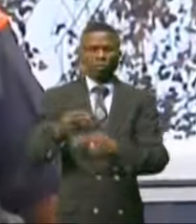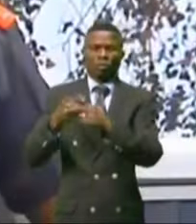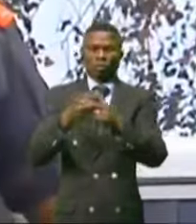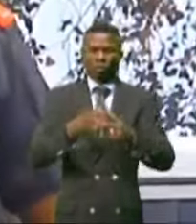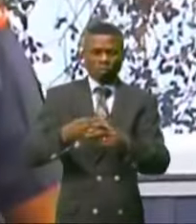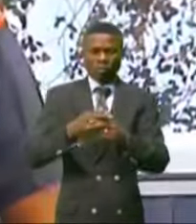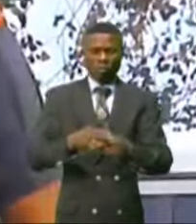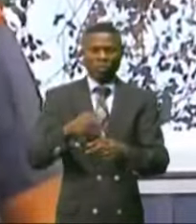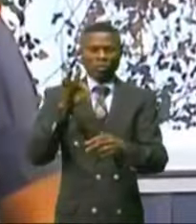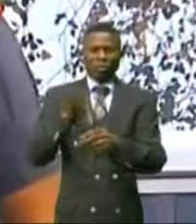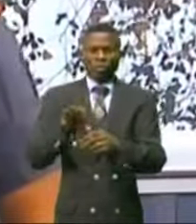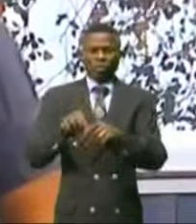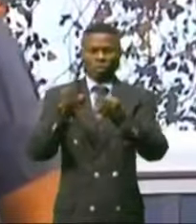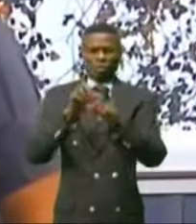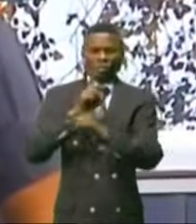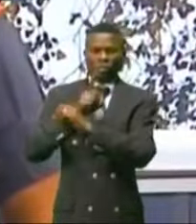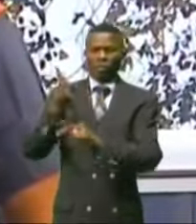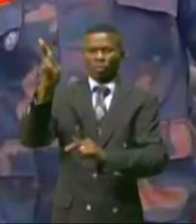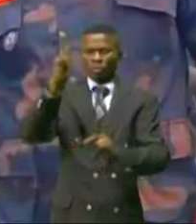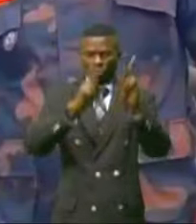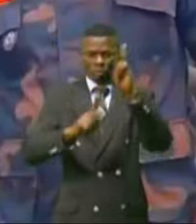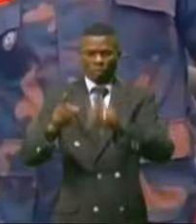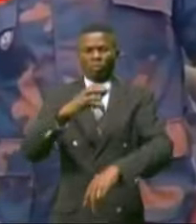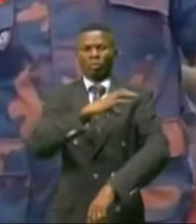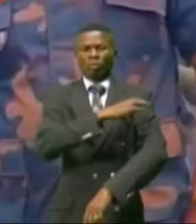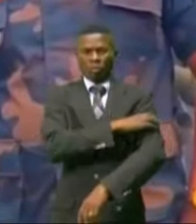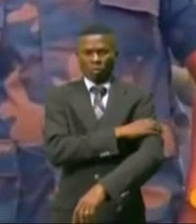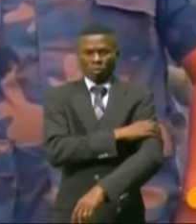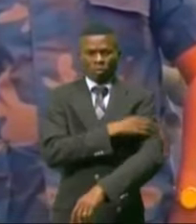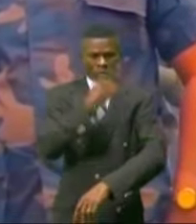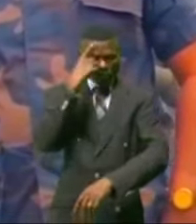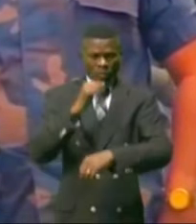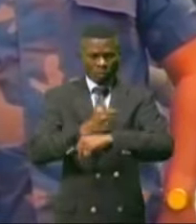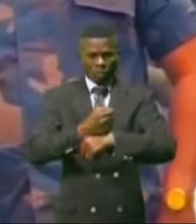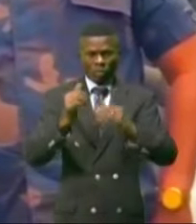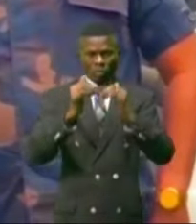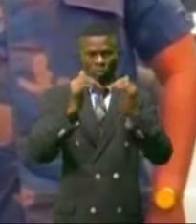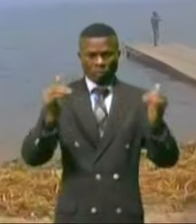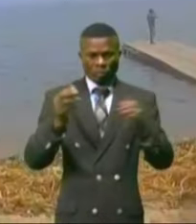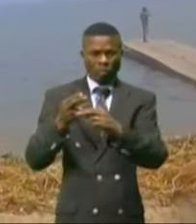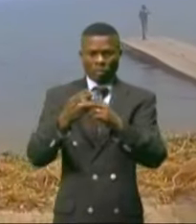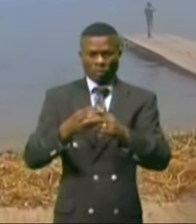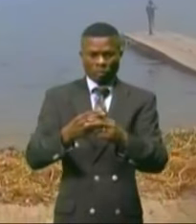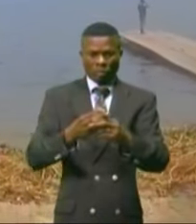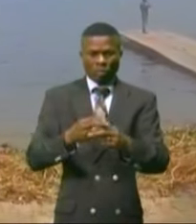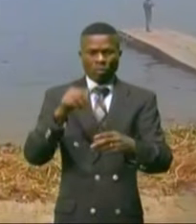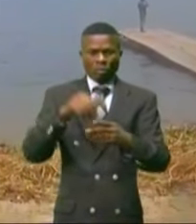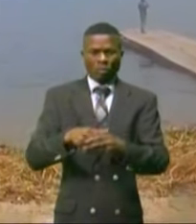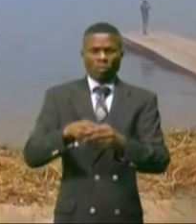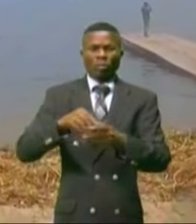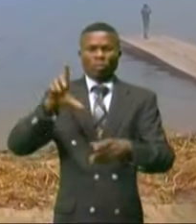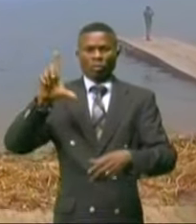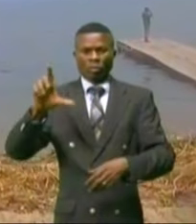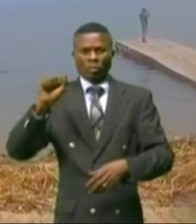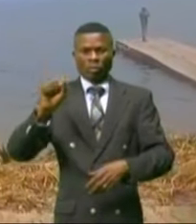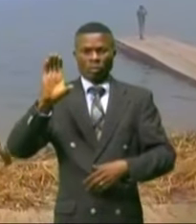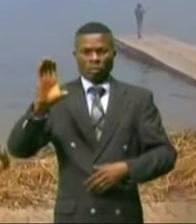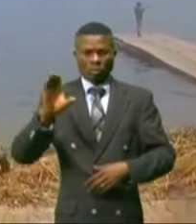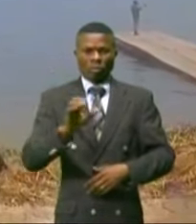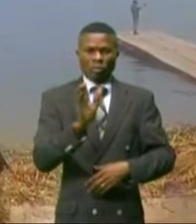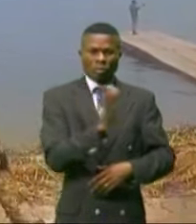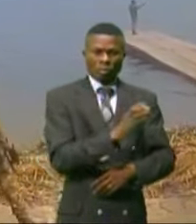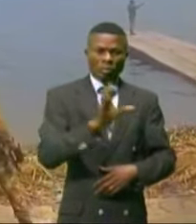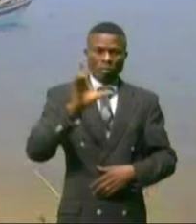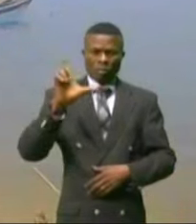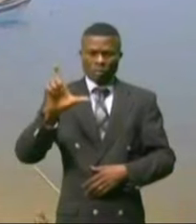des élections et la protection des populations civiles. Pour stabiliser la situation sécuritaire au bord du lac Albert, il est impérieux